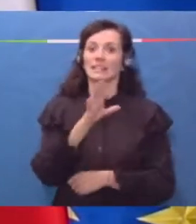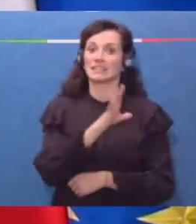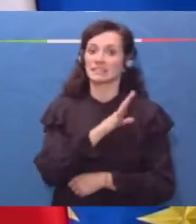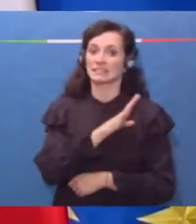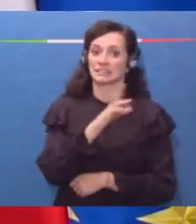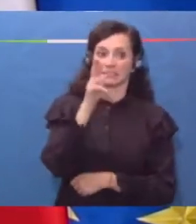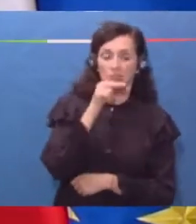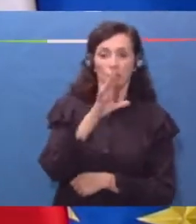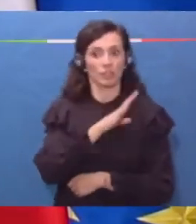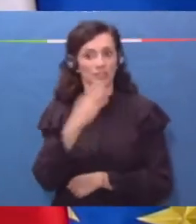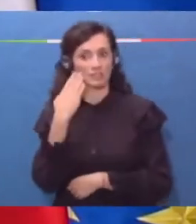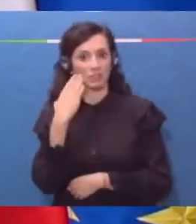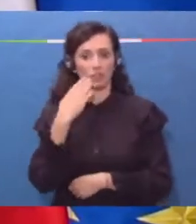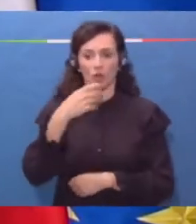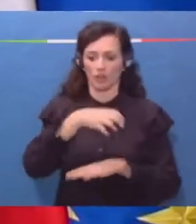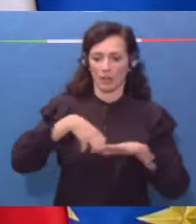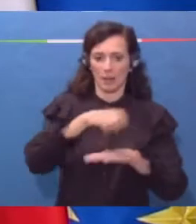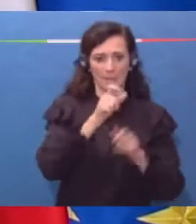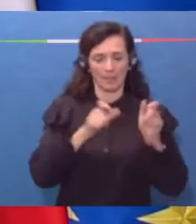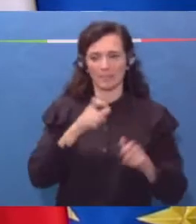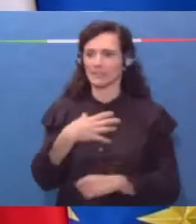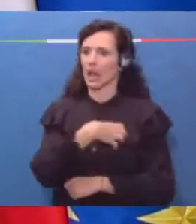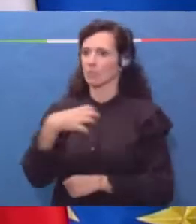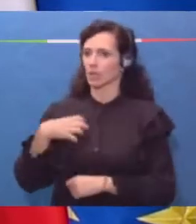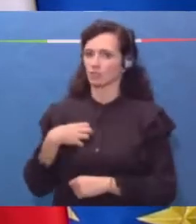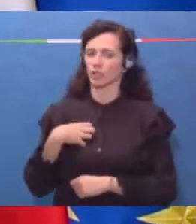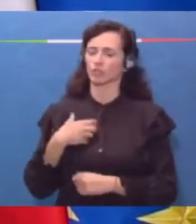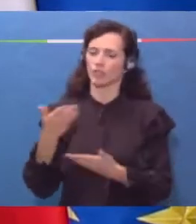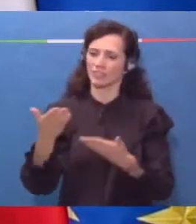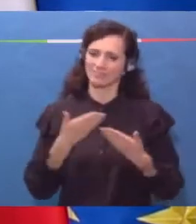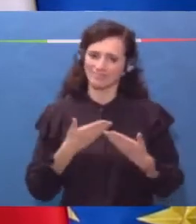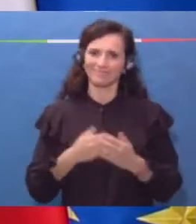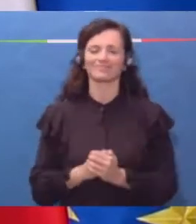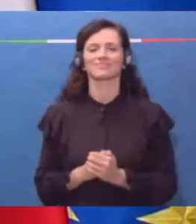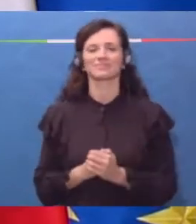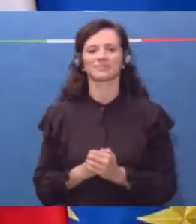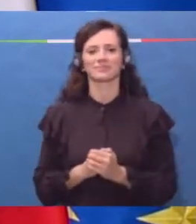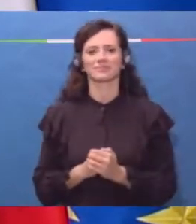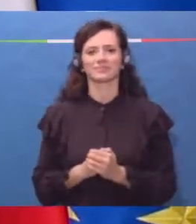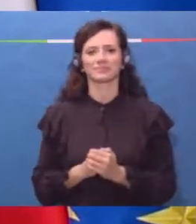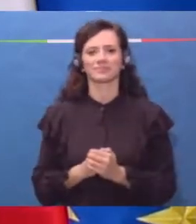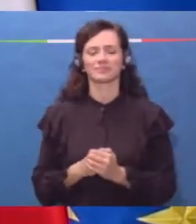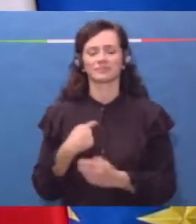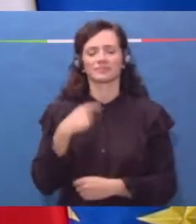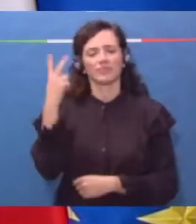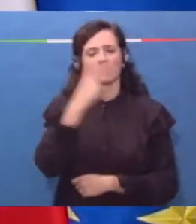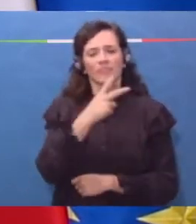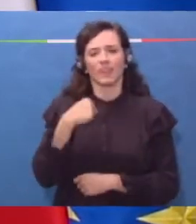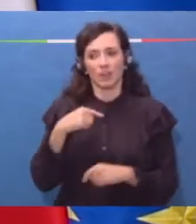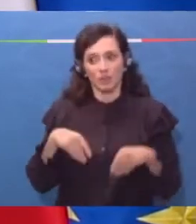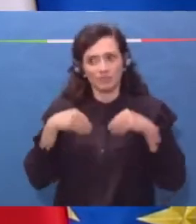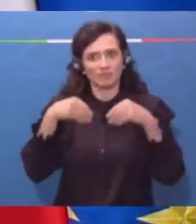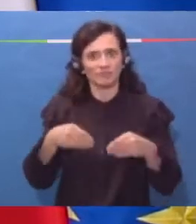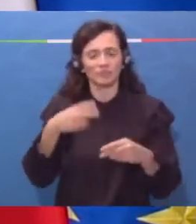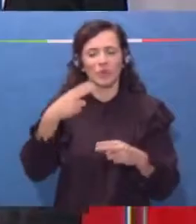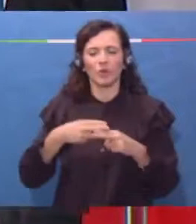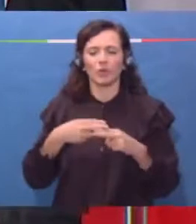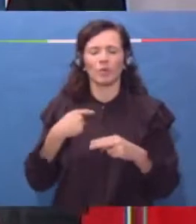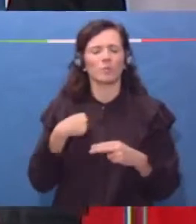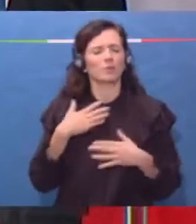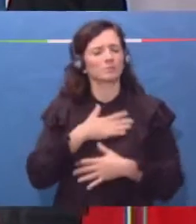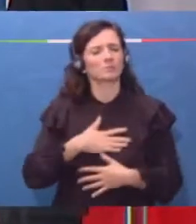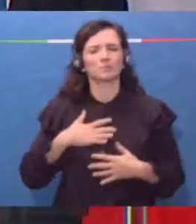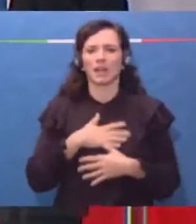gli ambasciatori, signore e signori, è per me un grande piacere essere a Roma oggi per la firma di